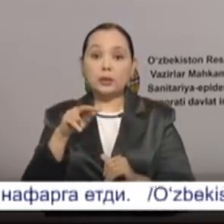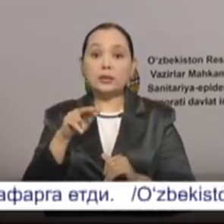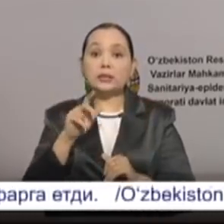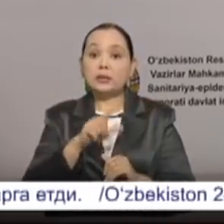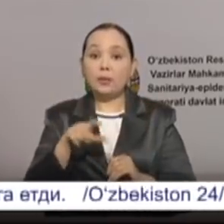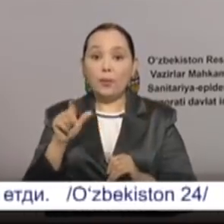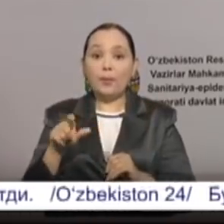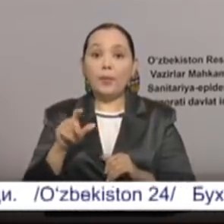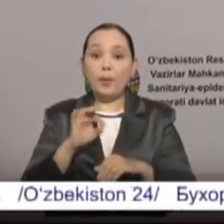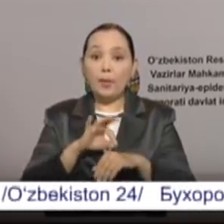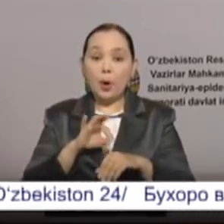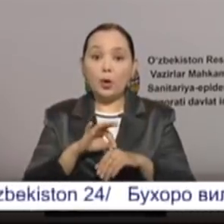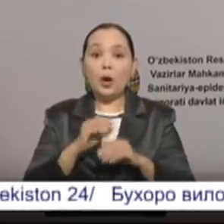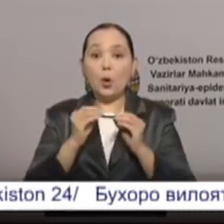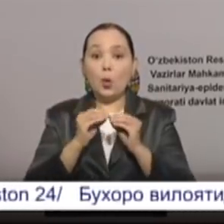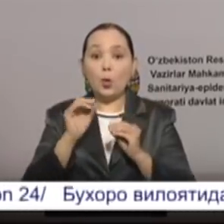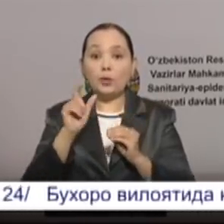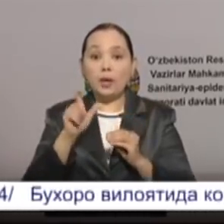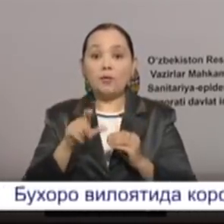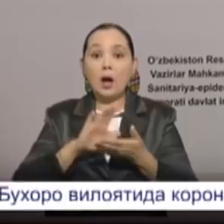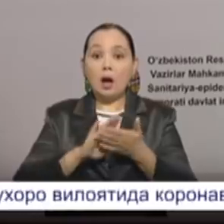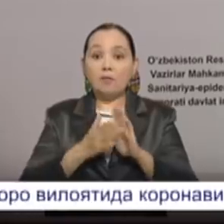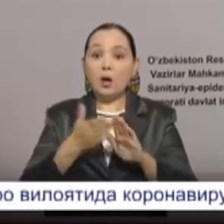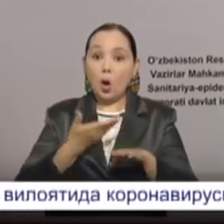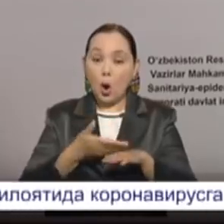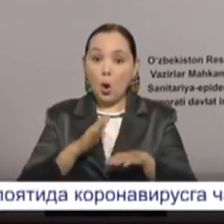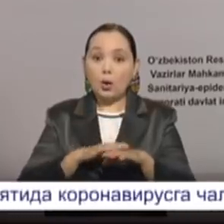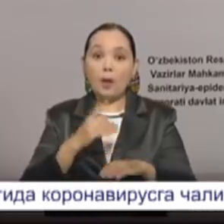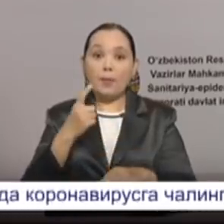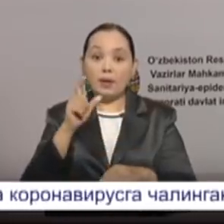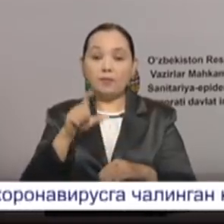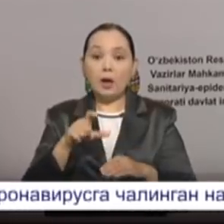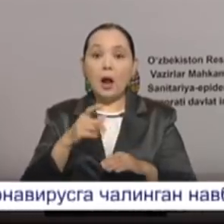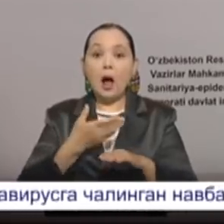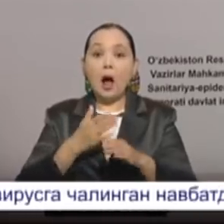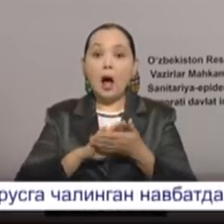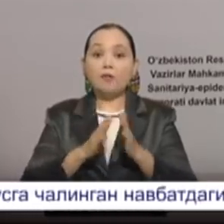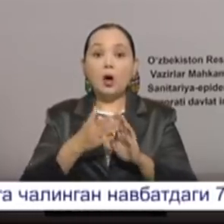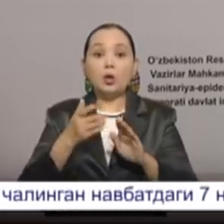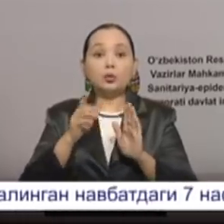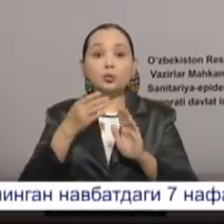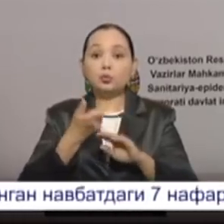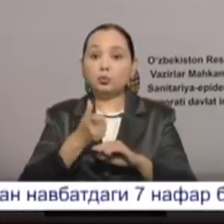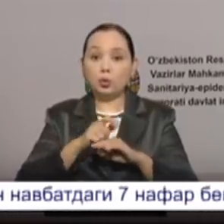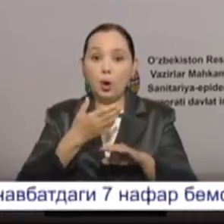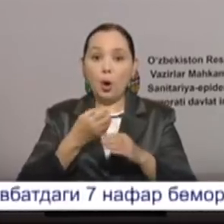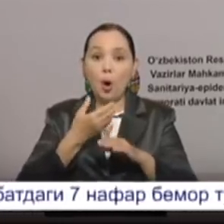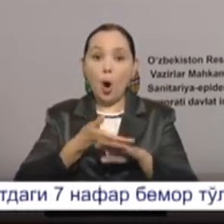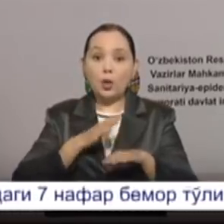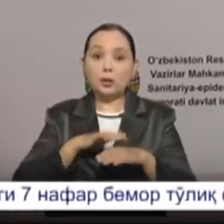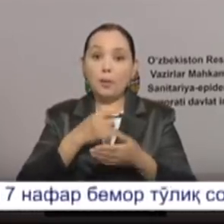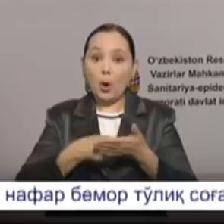nafar bemorning 10 nafarini ahvoli og'ir, 1 nafarining ahvoli o'ta og'ir deb